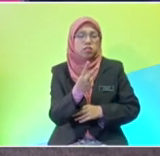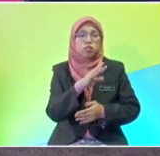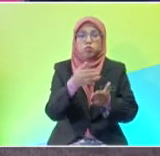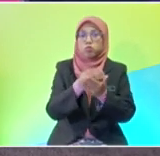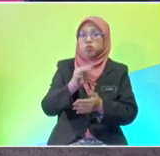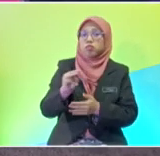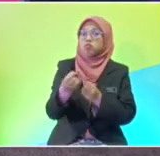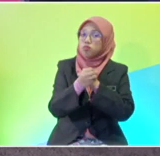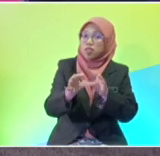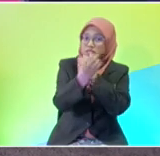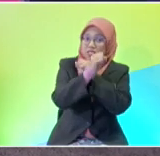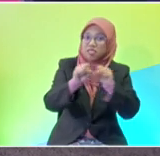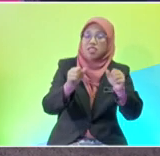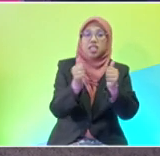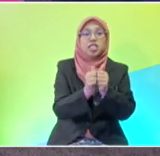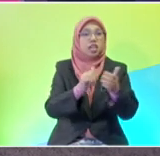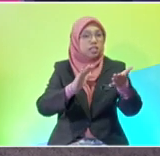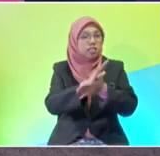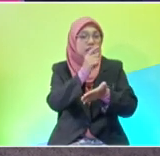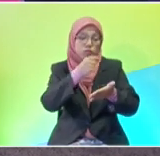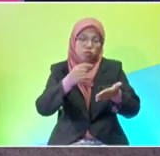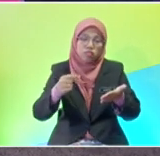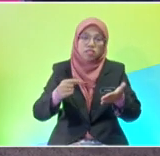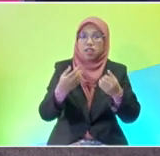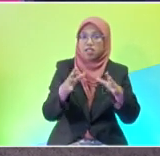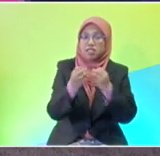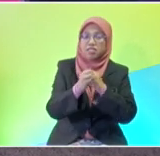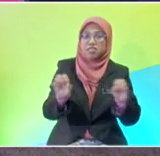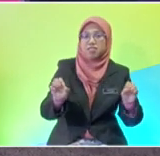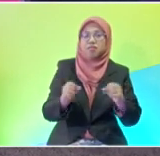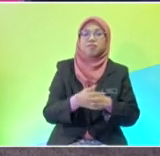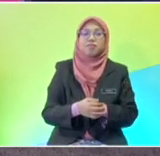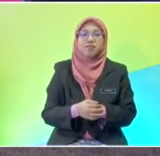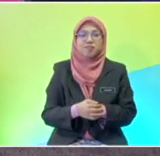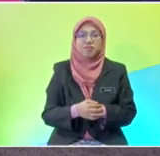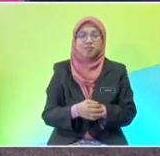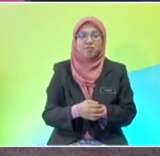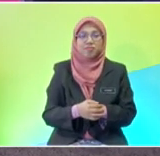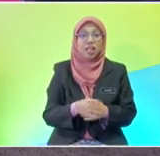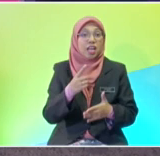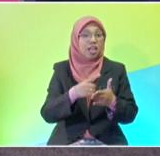dengan buku kertas dan juga pen dan juga murid-murid kita di studio kuda jadi